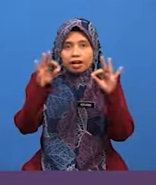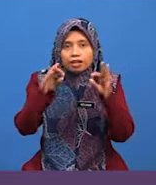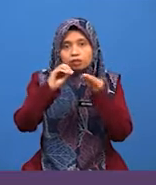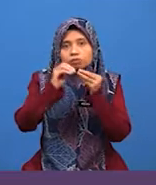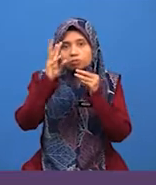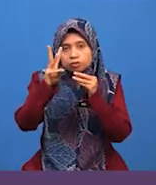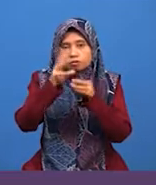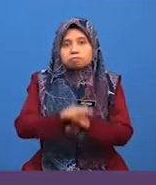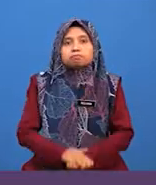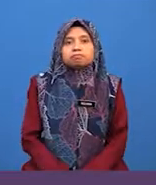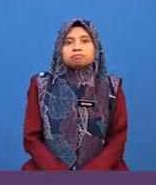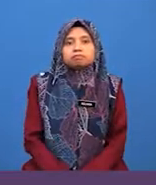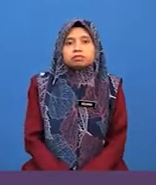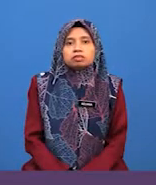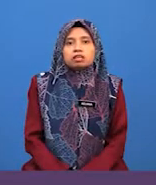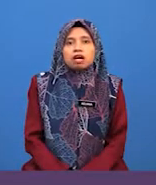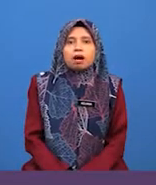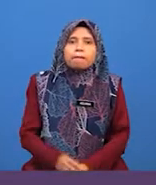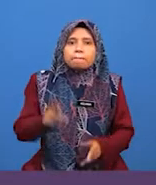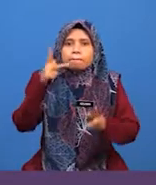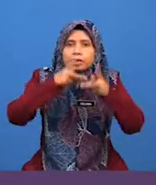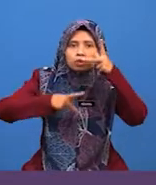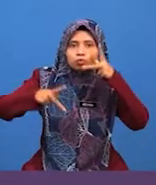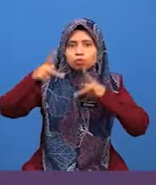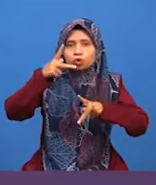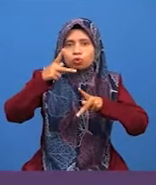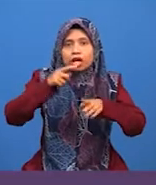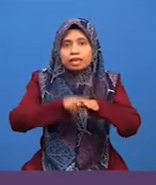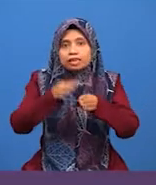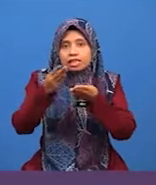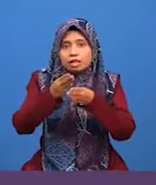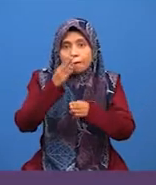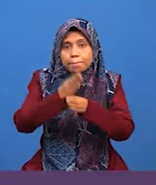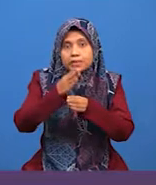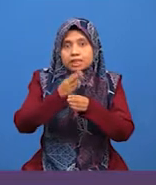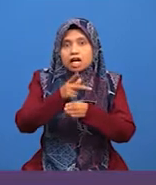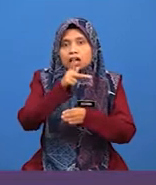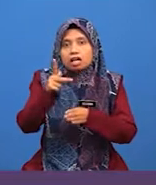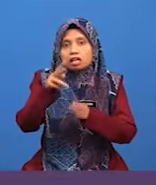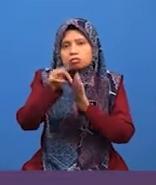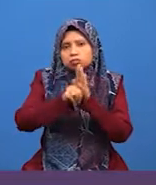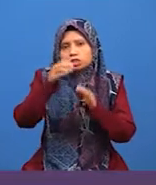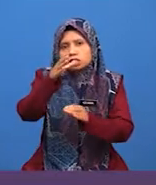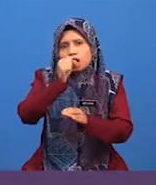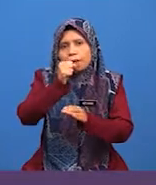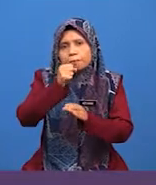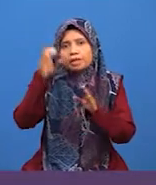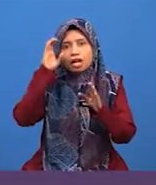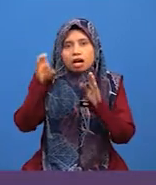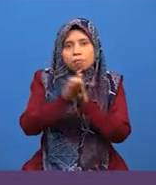Ayat keenam. Para pengunjung dibenarkan mengambil